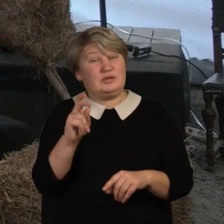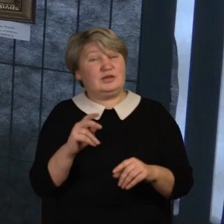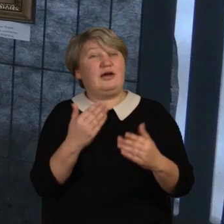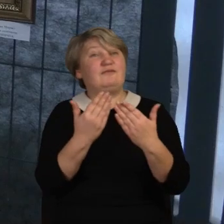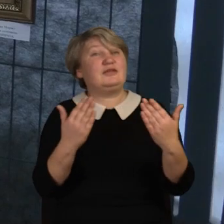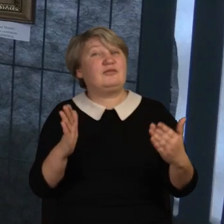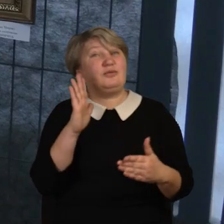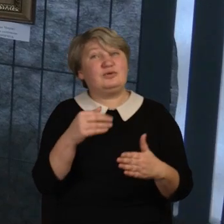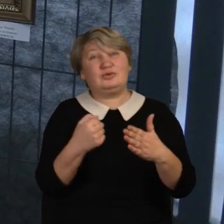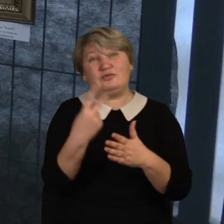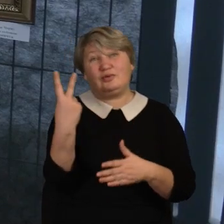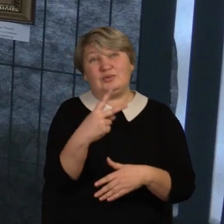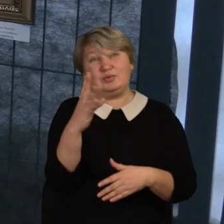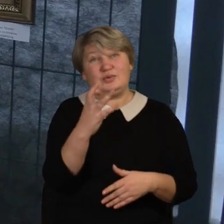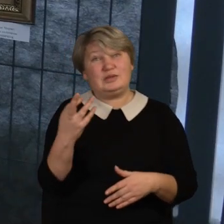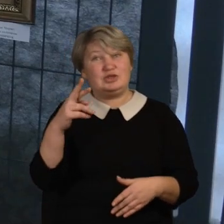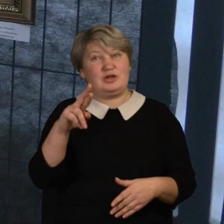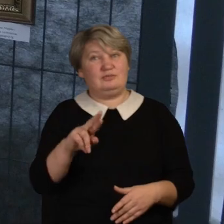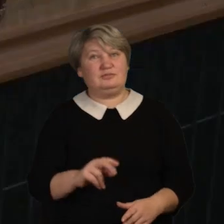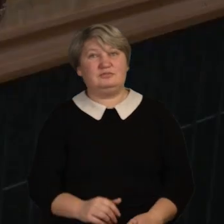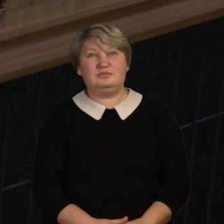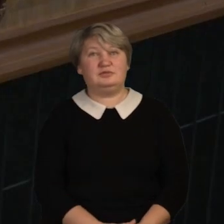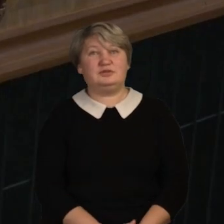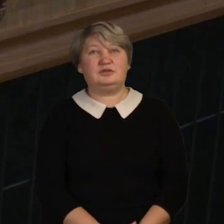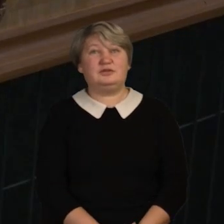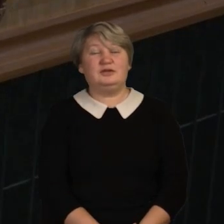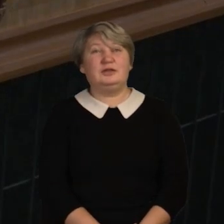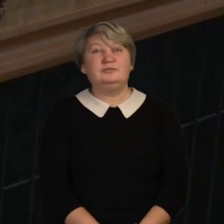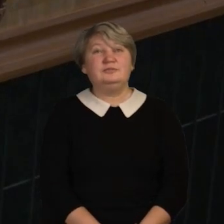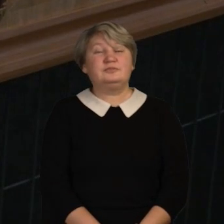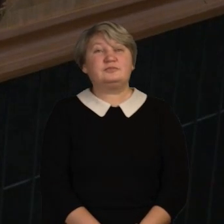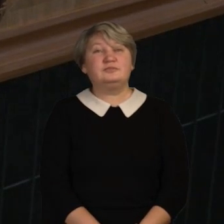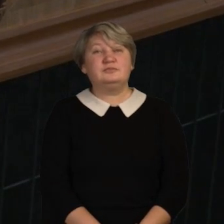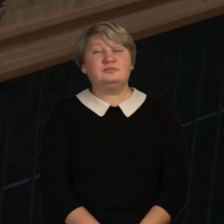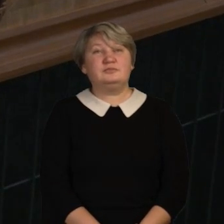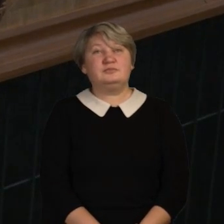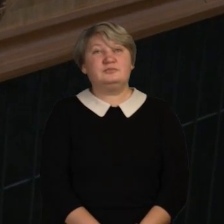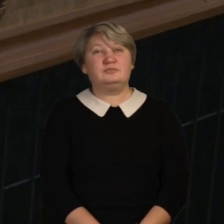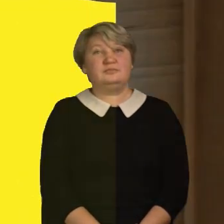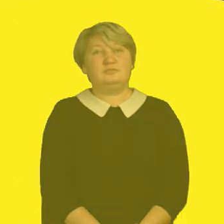до 22 січня. Наталія Василовська, Юрій Кривецький, Суспільне новини, Івано-Франківськ.